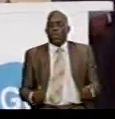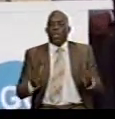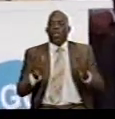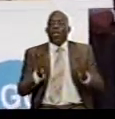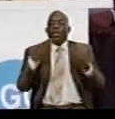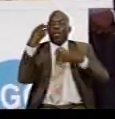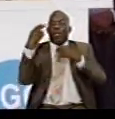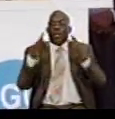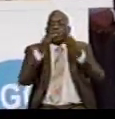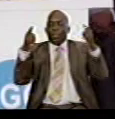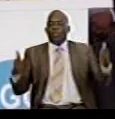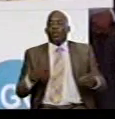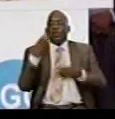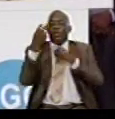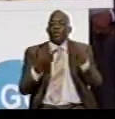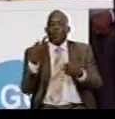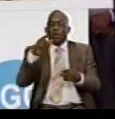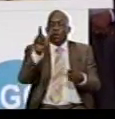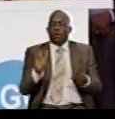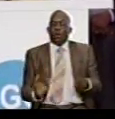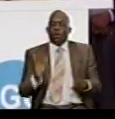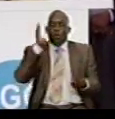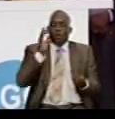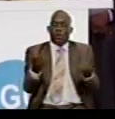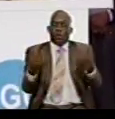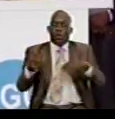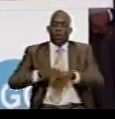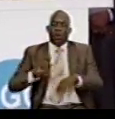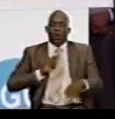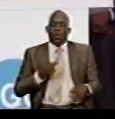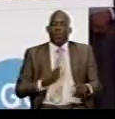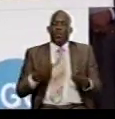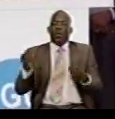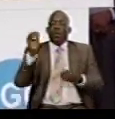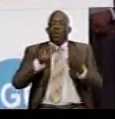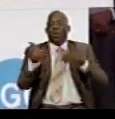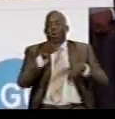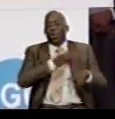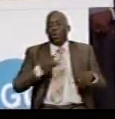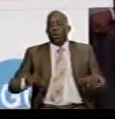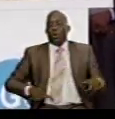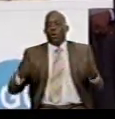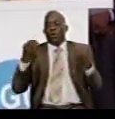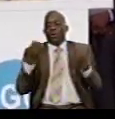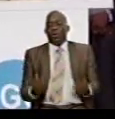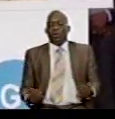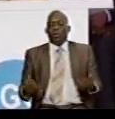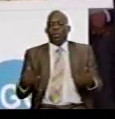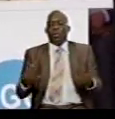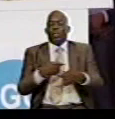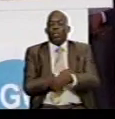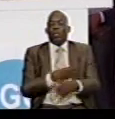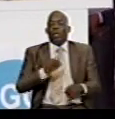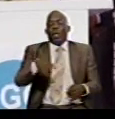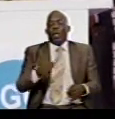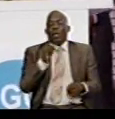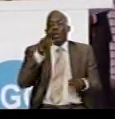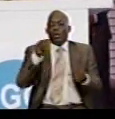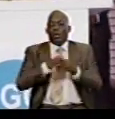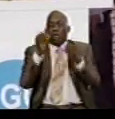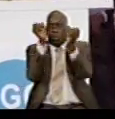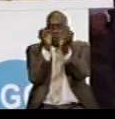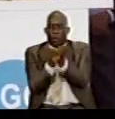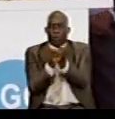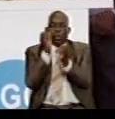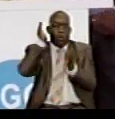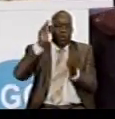vies. Oh God, today. Oh Dieu, aujourd'hui. Anyone in any captivity. Quiconque dans la captivité. Will not go back the same. Il ne rentrera pas la